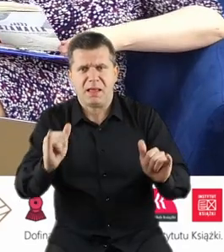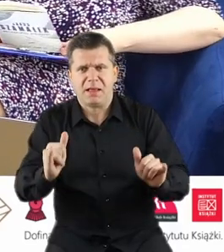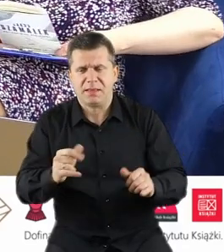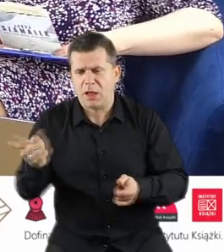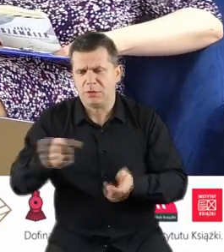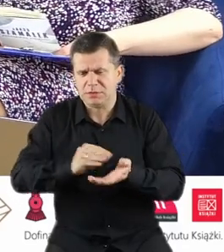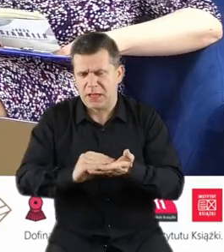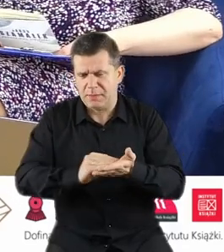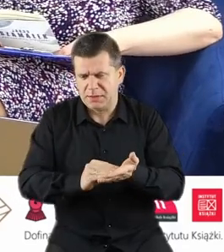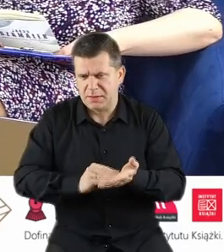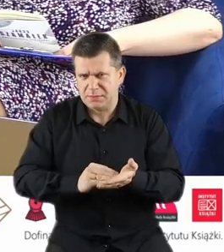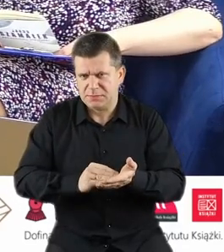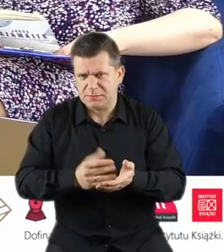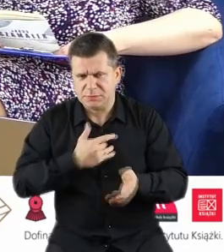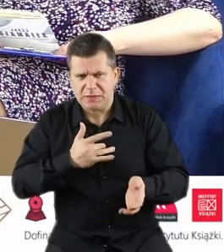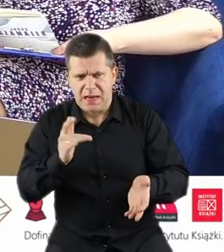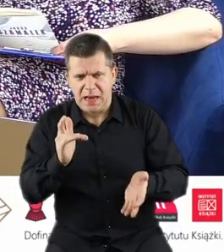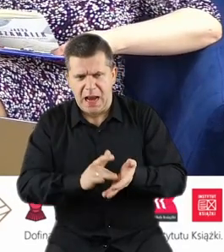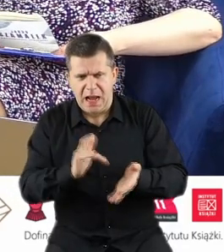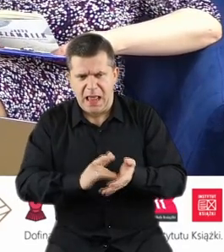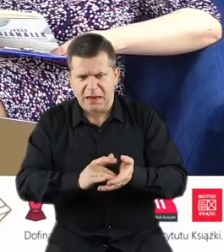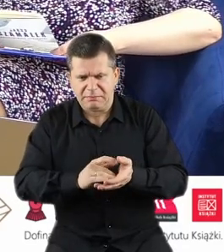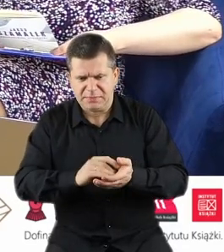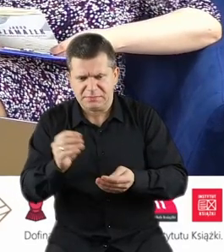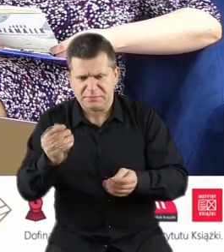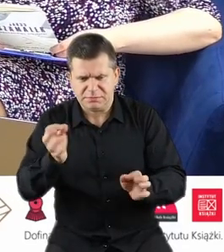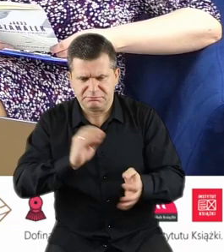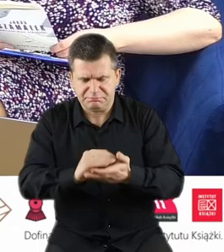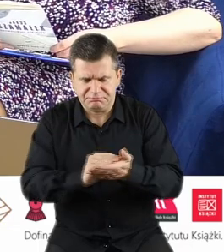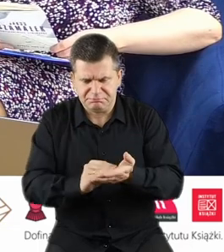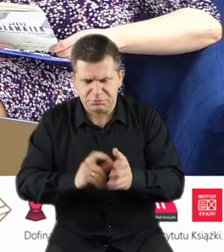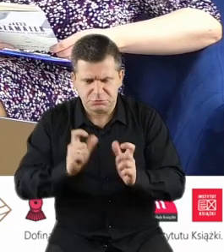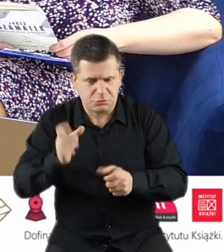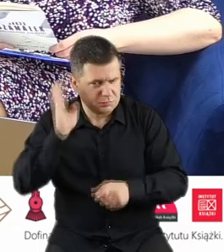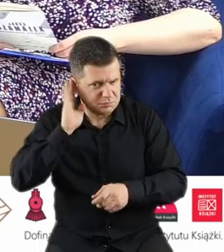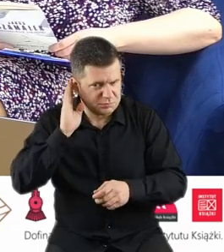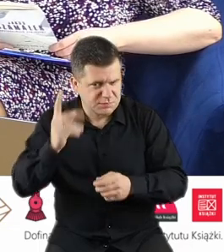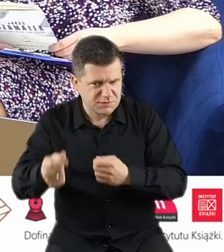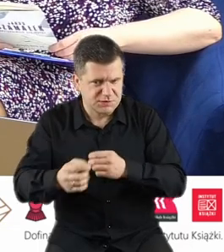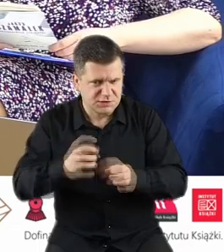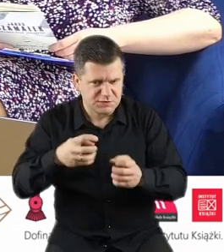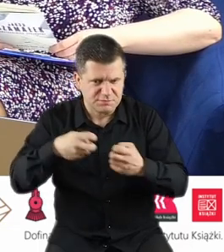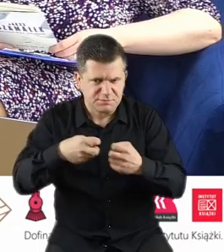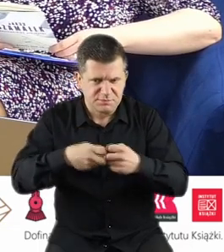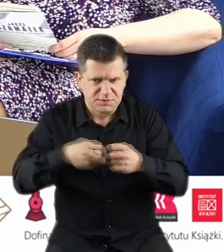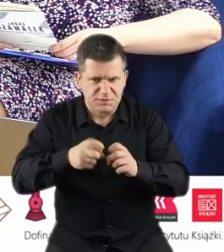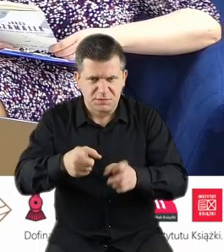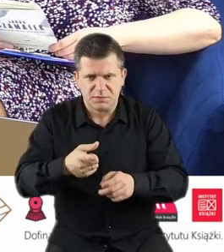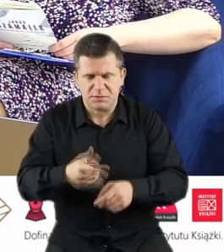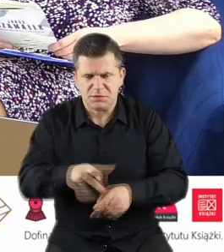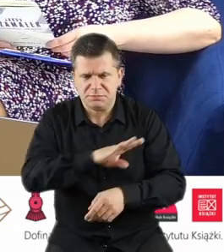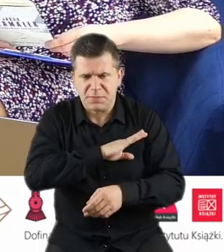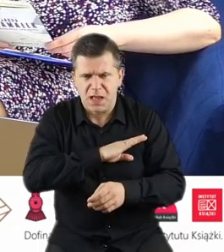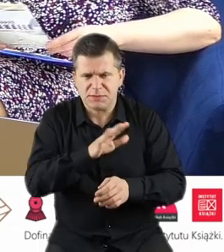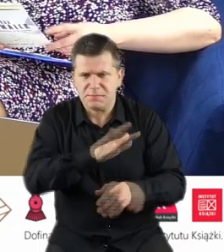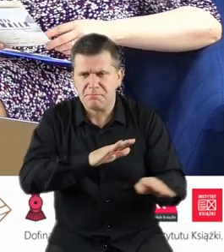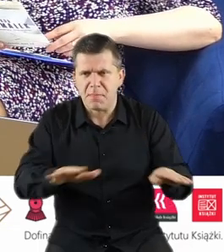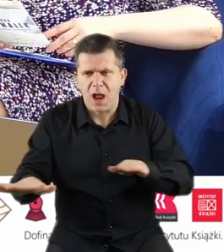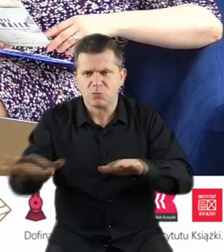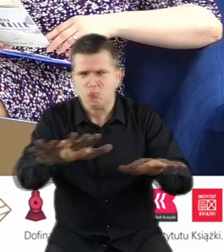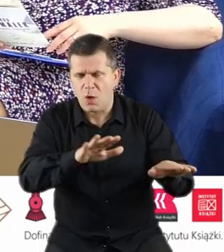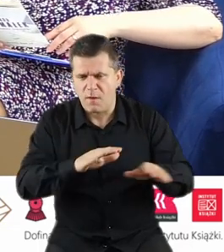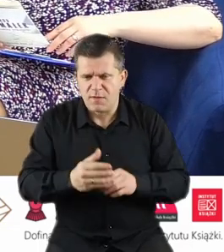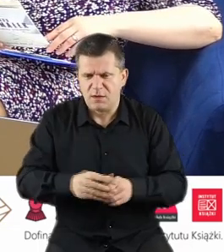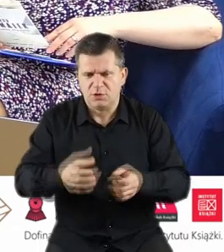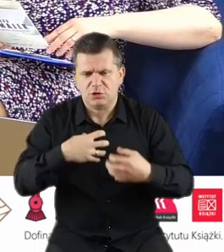pisała coraz bardziej alarmistyczne reportaże o tym, co się dzieje w sieci, o śmierci prywatności, masowej inwigilacji, o życiach złamanych przez